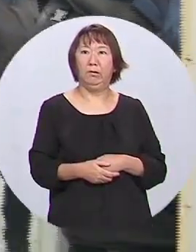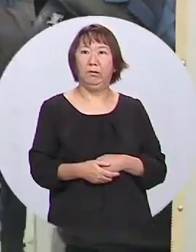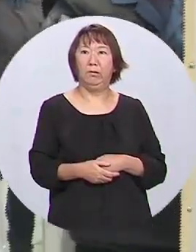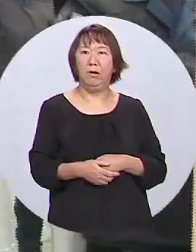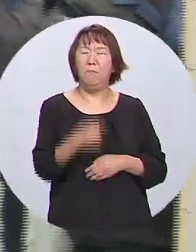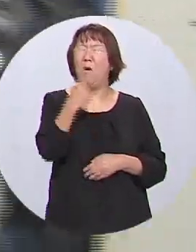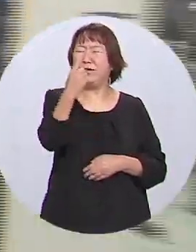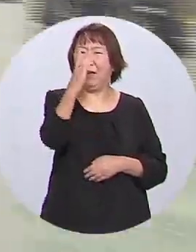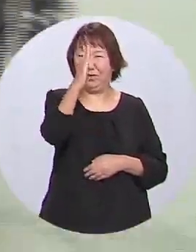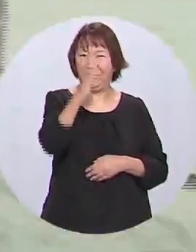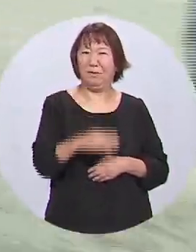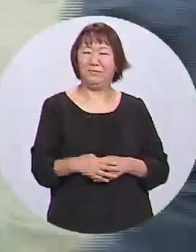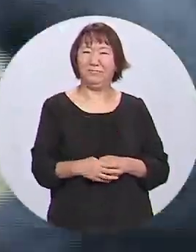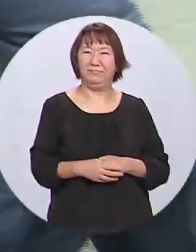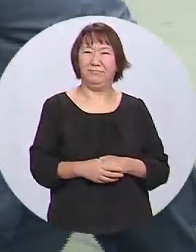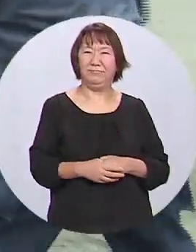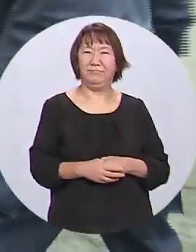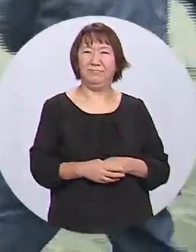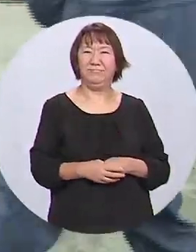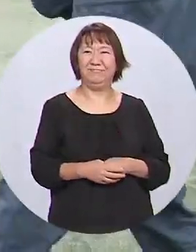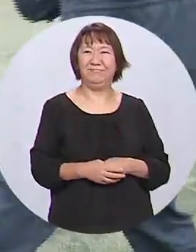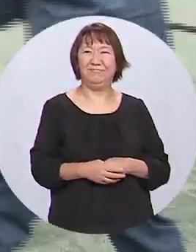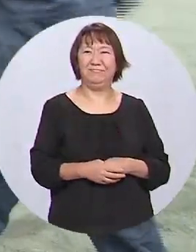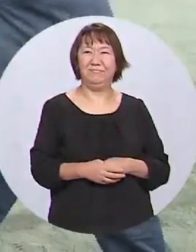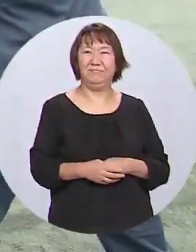もう一度お願いします。 いきます。